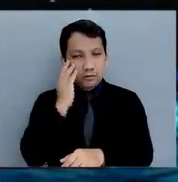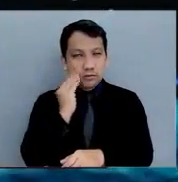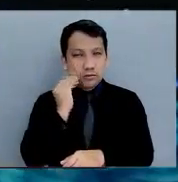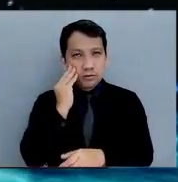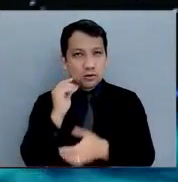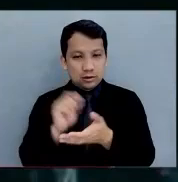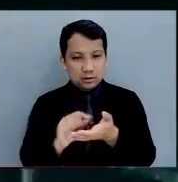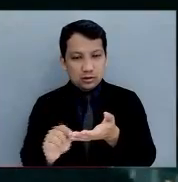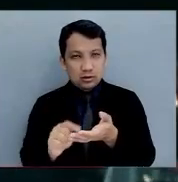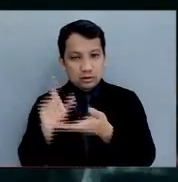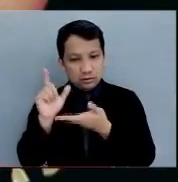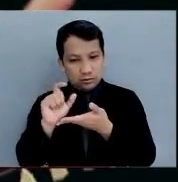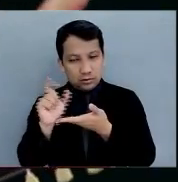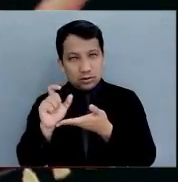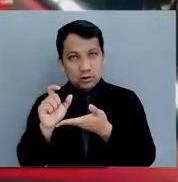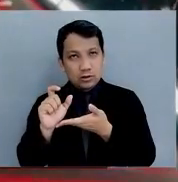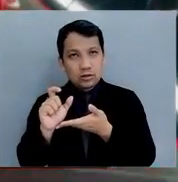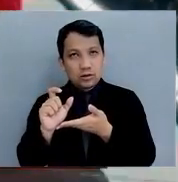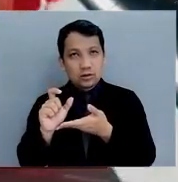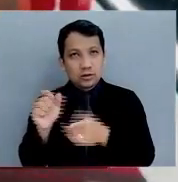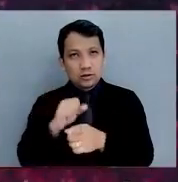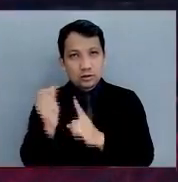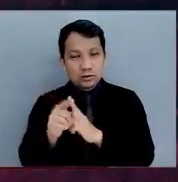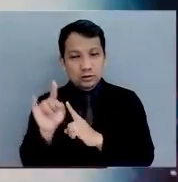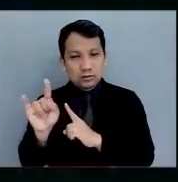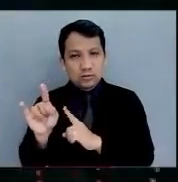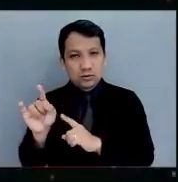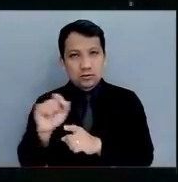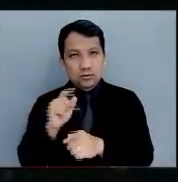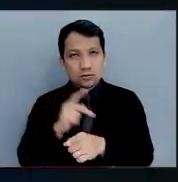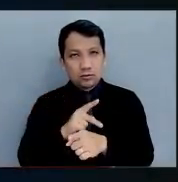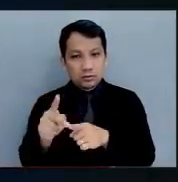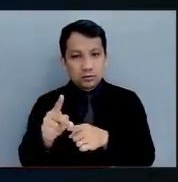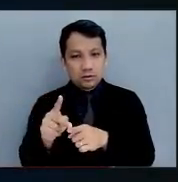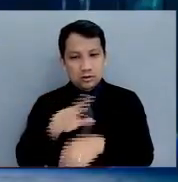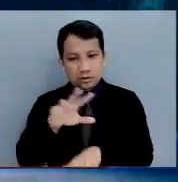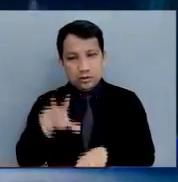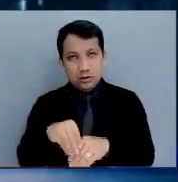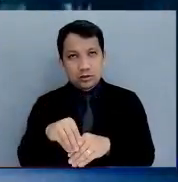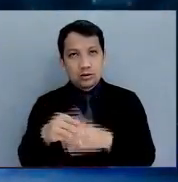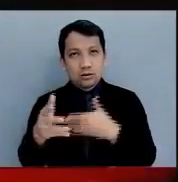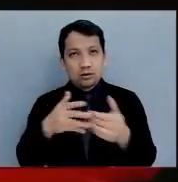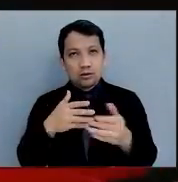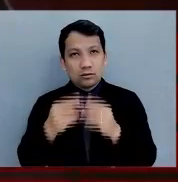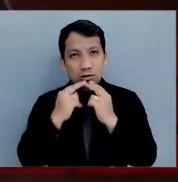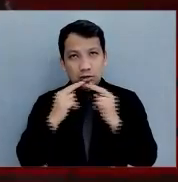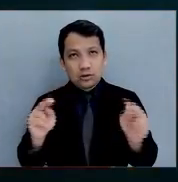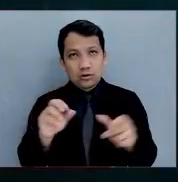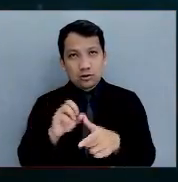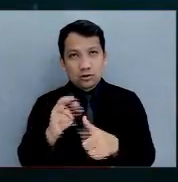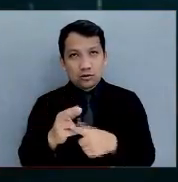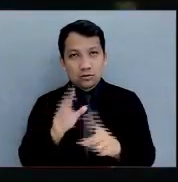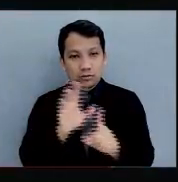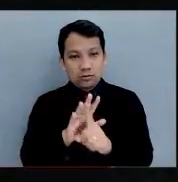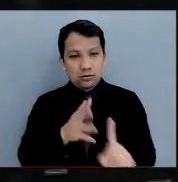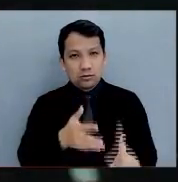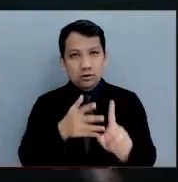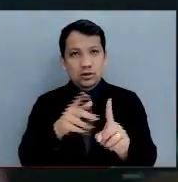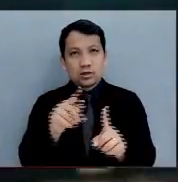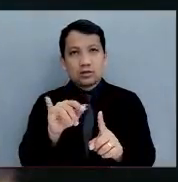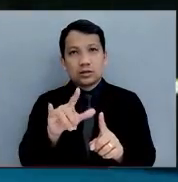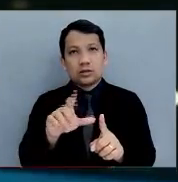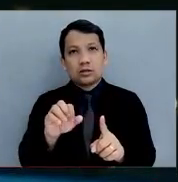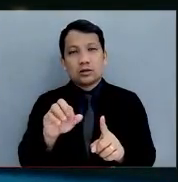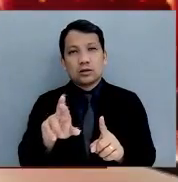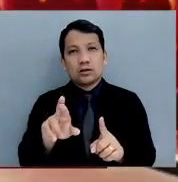writer, photographer at social media professional. Iko-cover nila ang anumang balita o trending tungkol kay Taylor